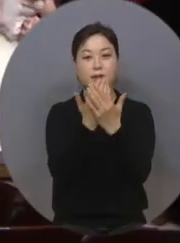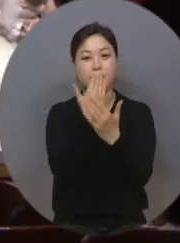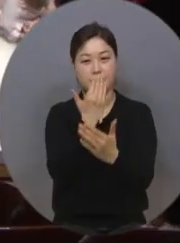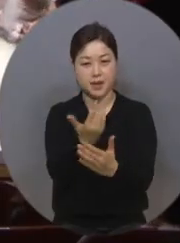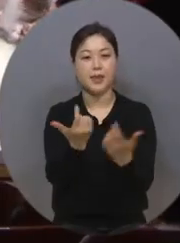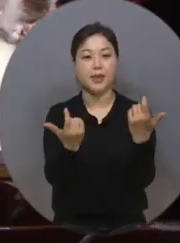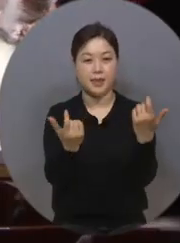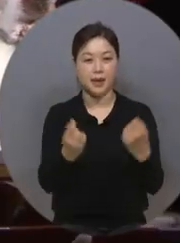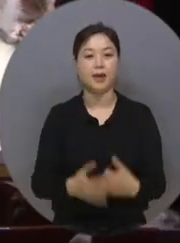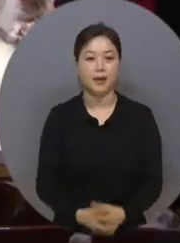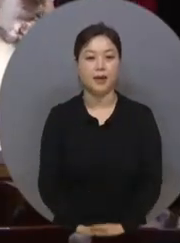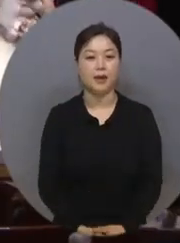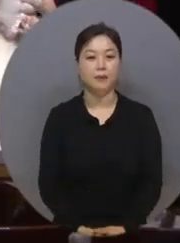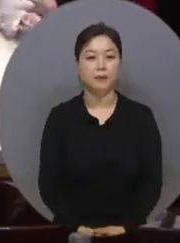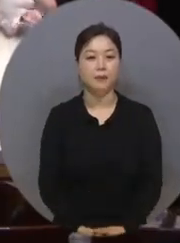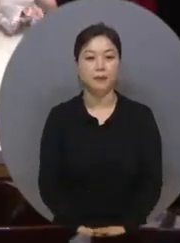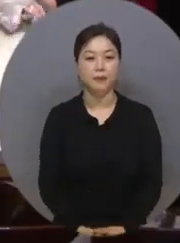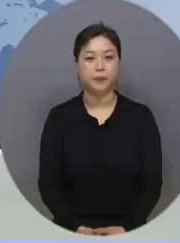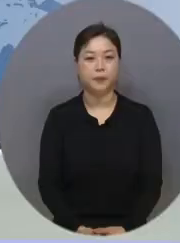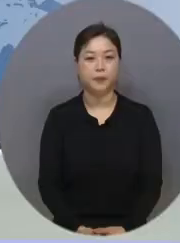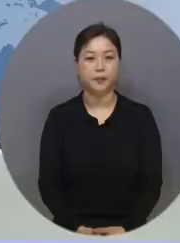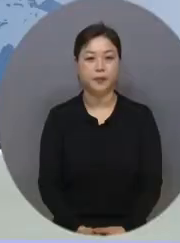복지TV 뉴스 황경영입니다.